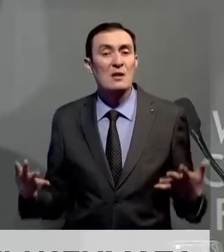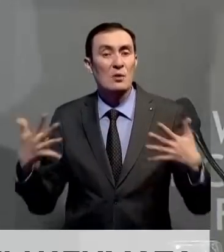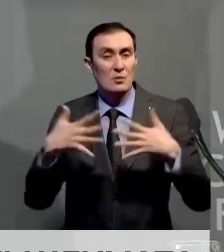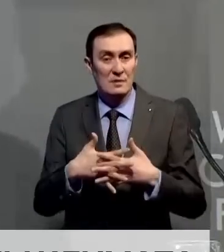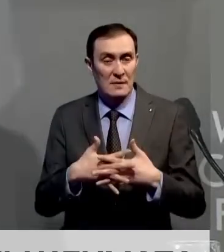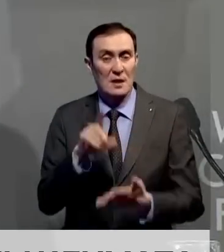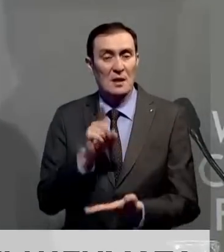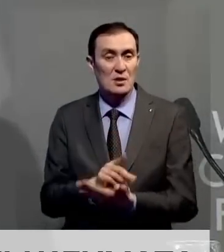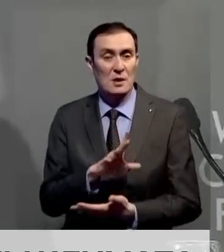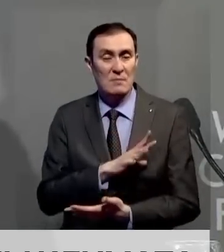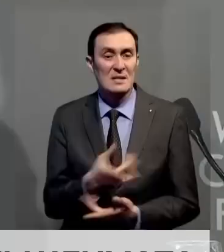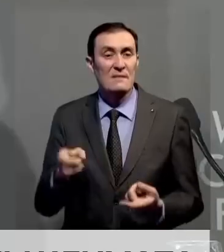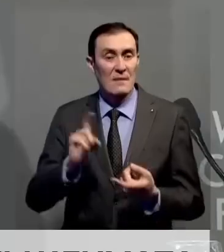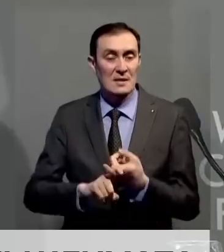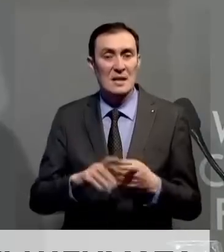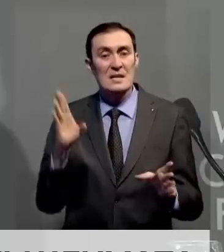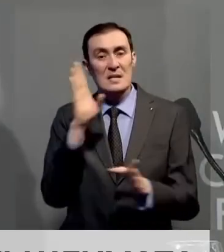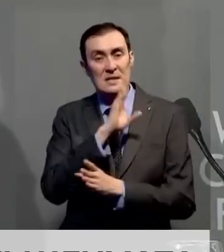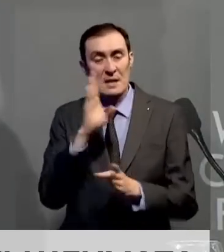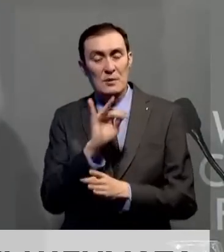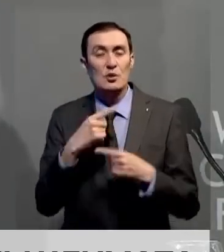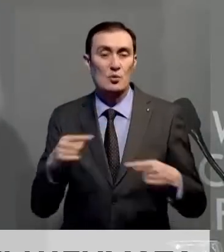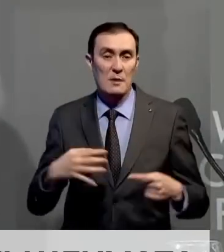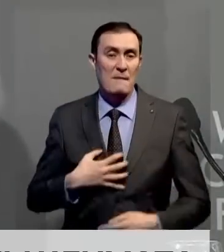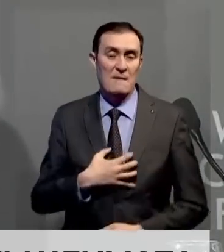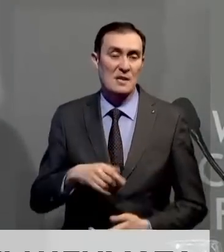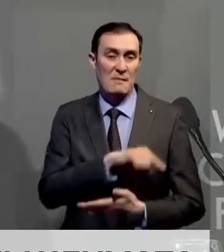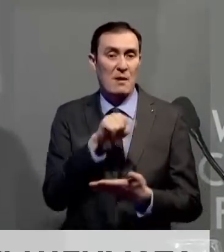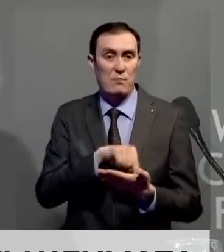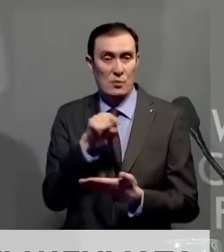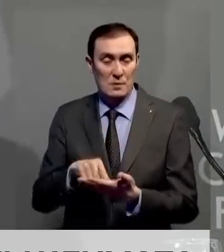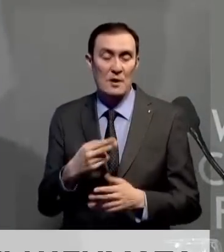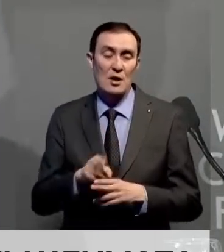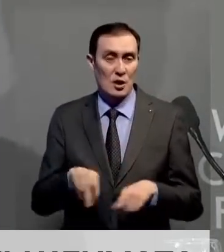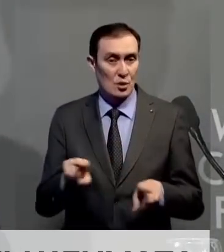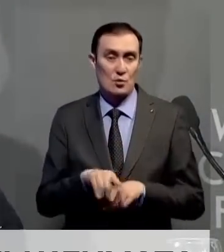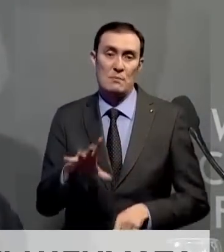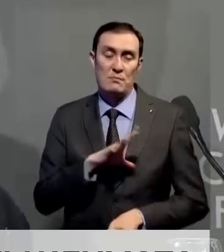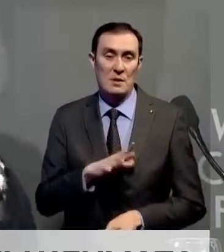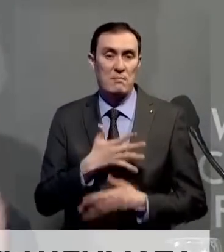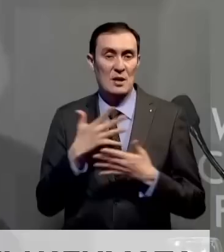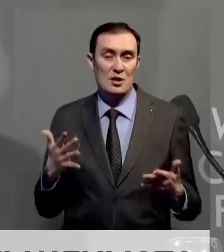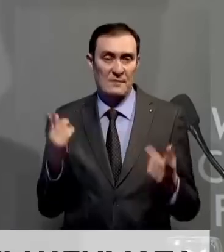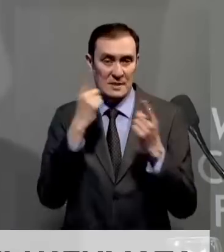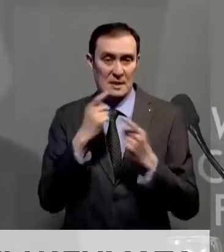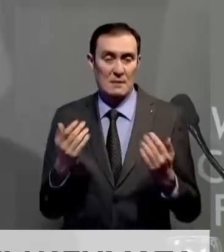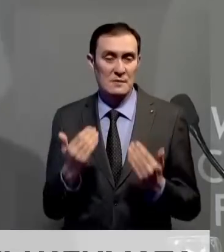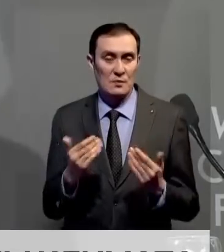Она также должна быть связана с климатом и другими важными вопросами. И это также было сильным сигналом здесь.